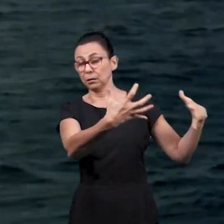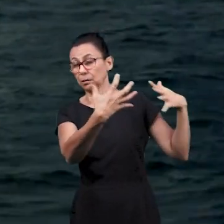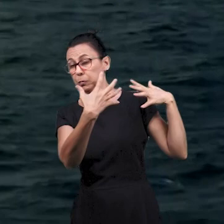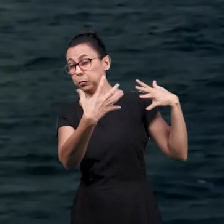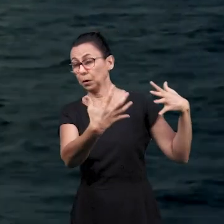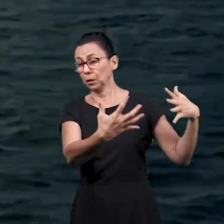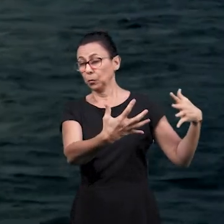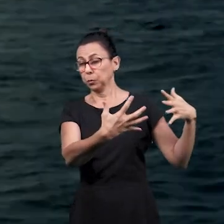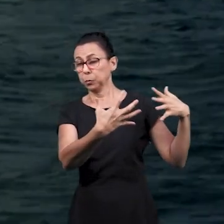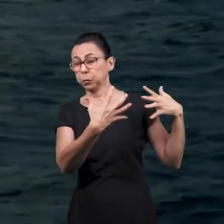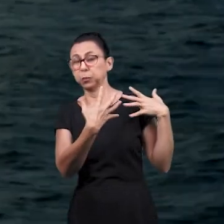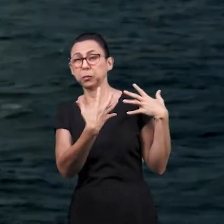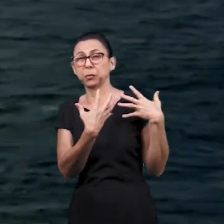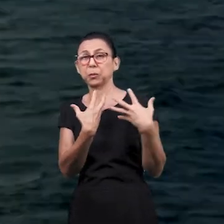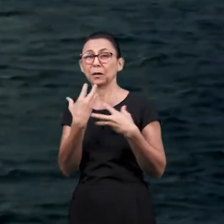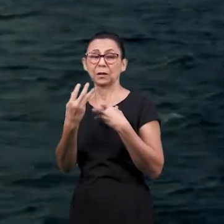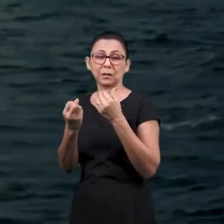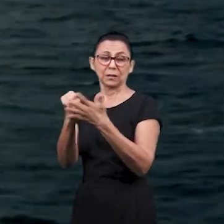душе моей.